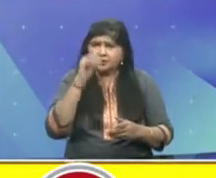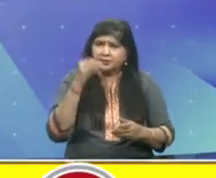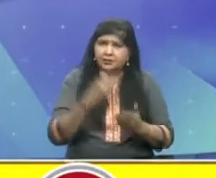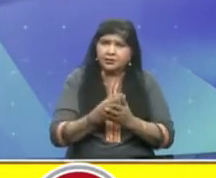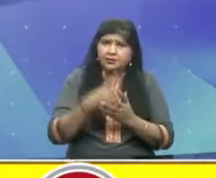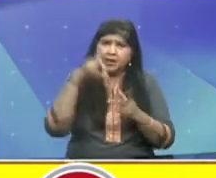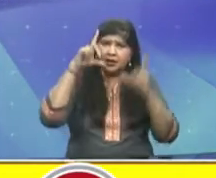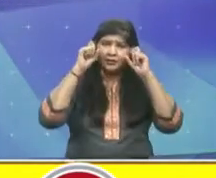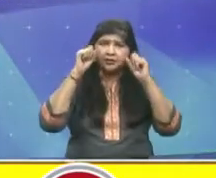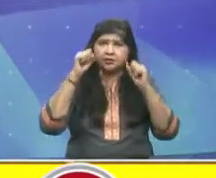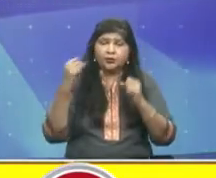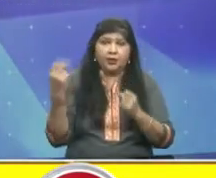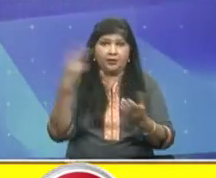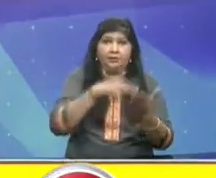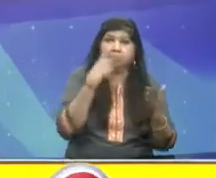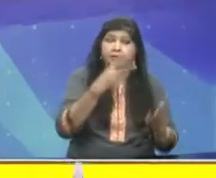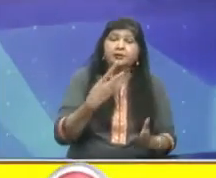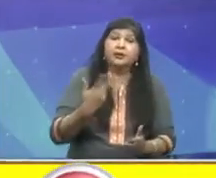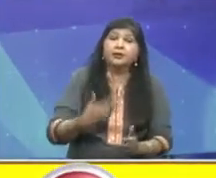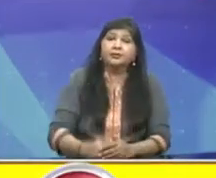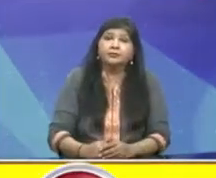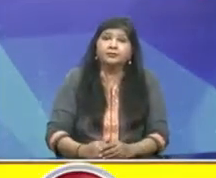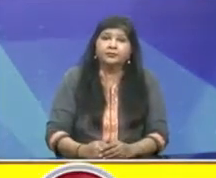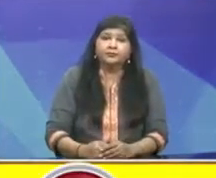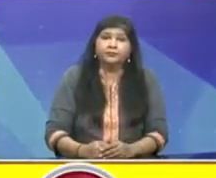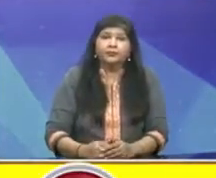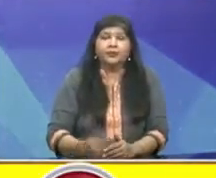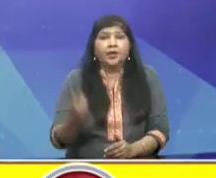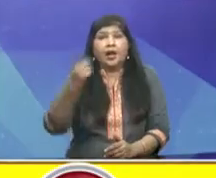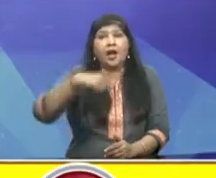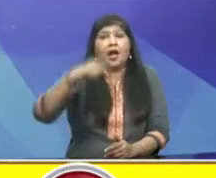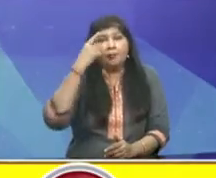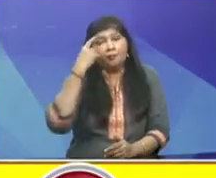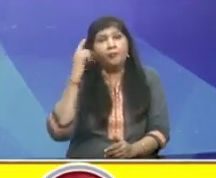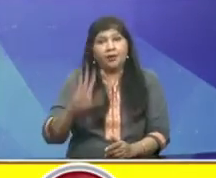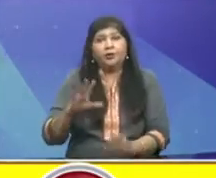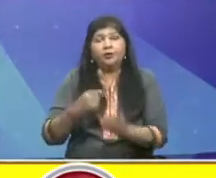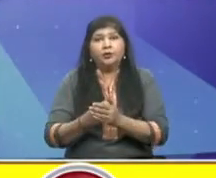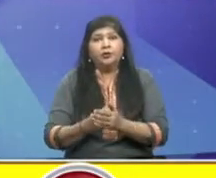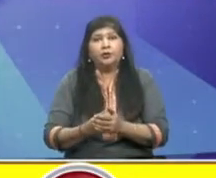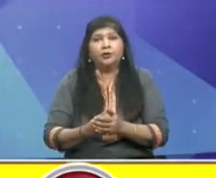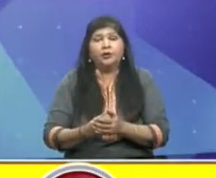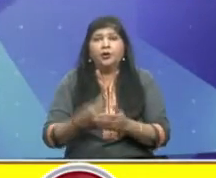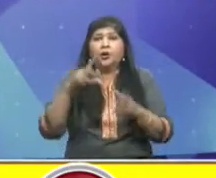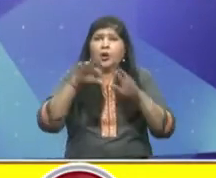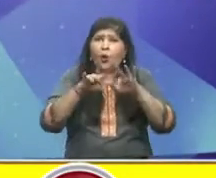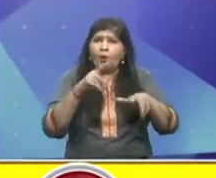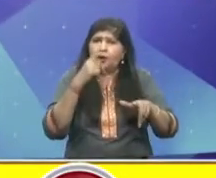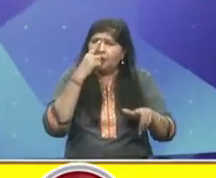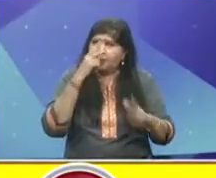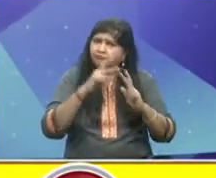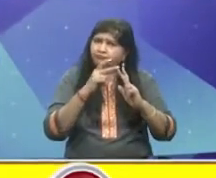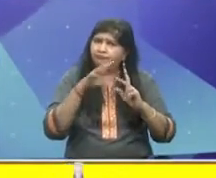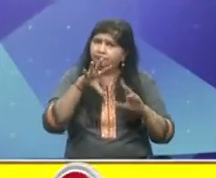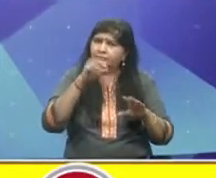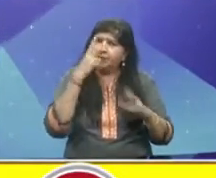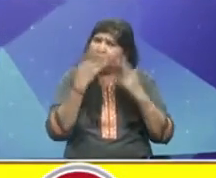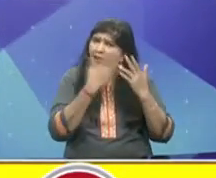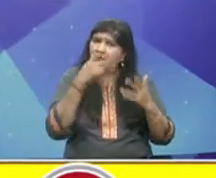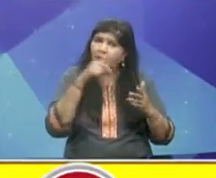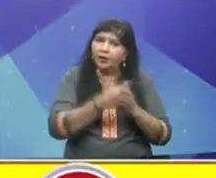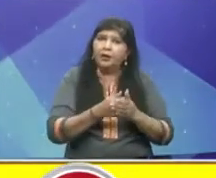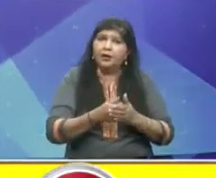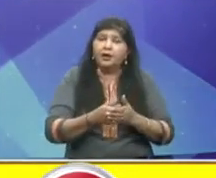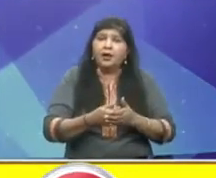ये तस्वीर हमें आकर्षित करती है। आप में से भी ज्यादातर लोगों ने इसे ऑनलाइन जरूर देखा होगा।